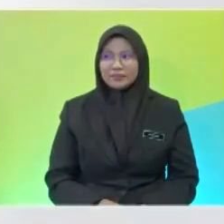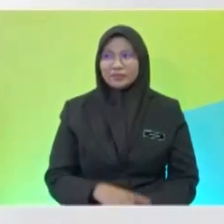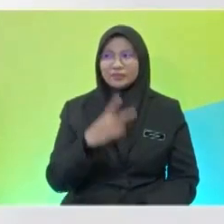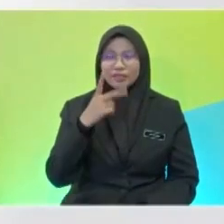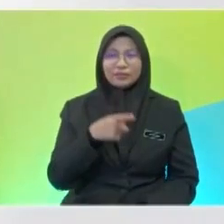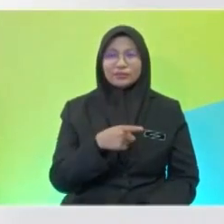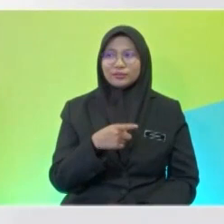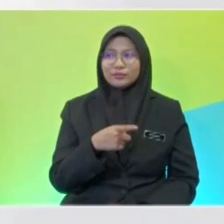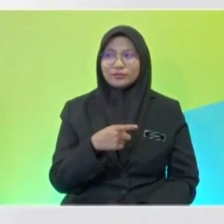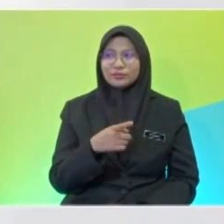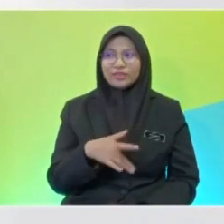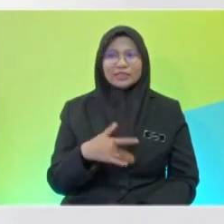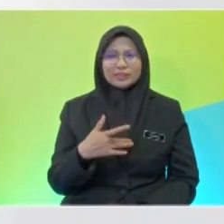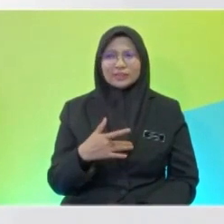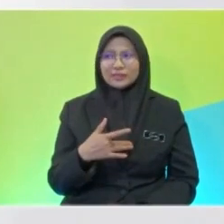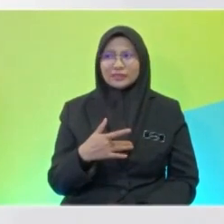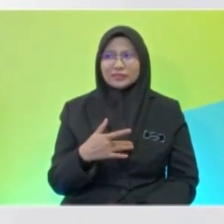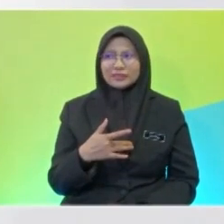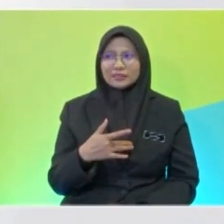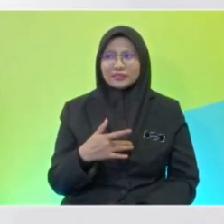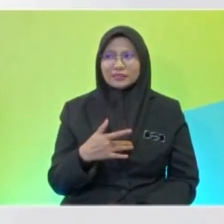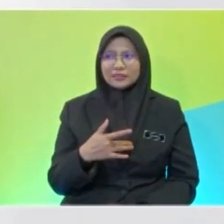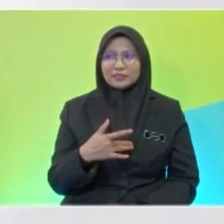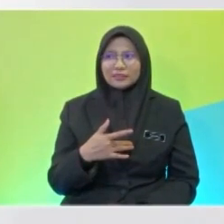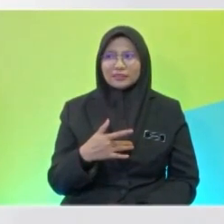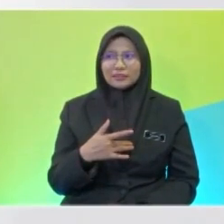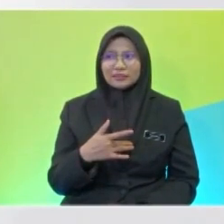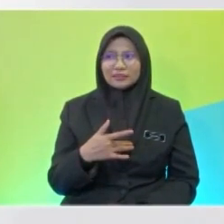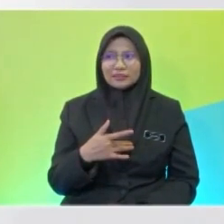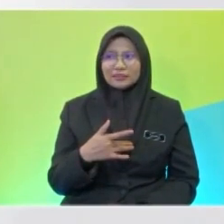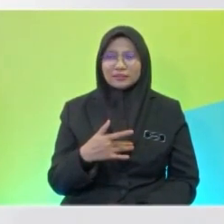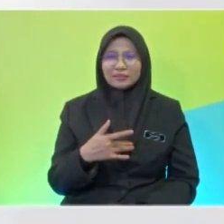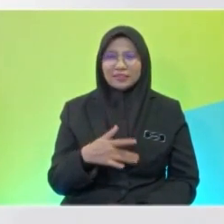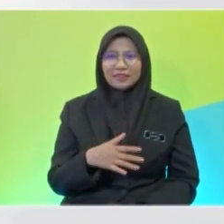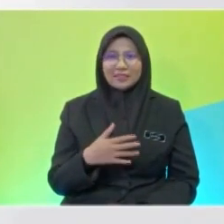ya walaupun ada lukisan yang agak tidak stabilitas